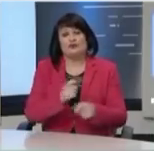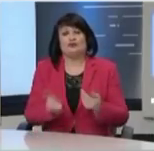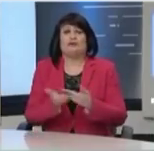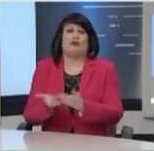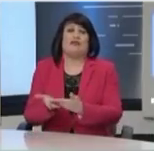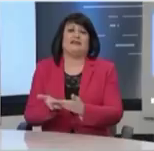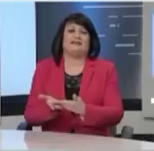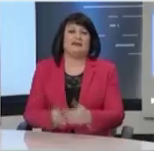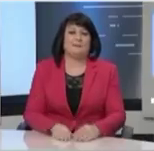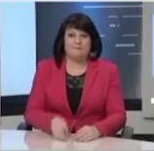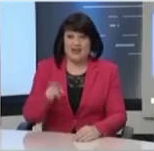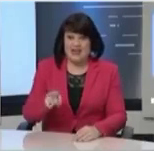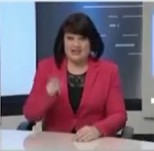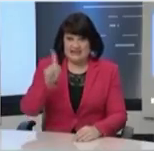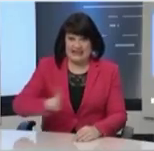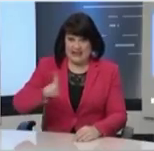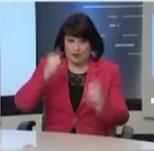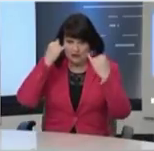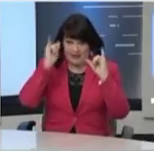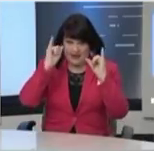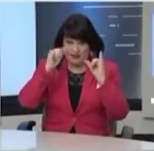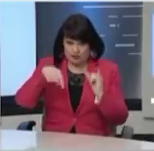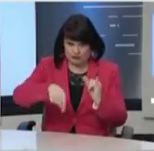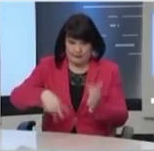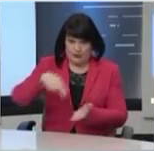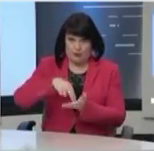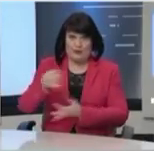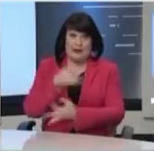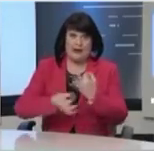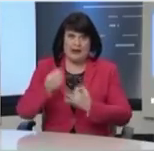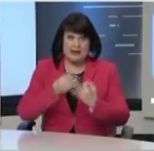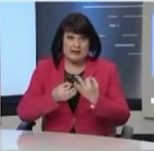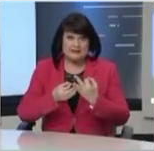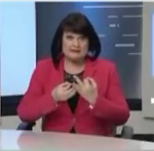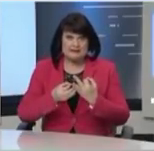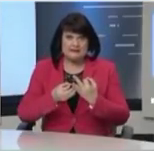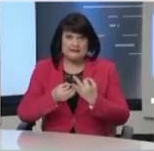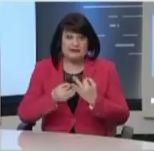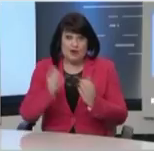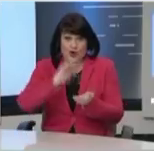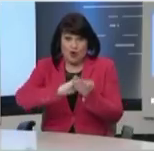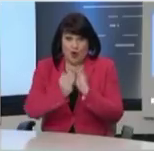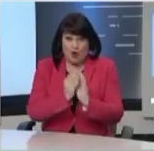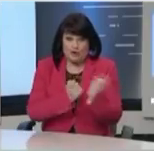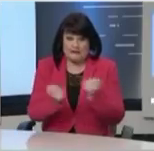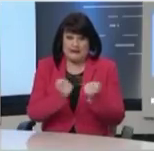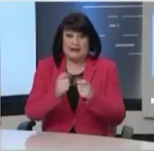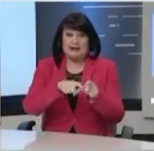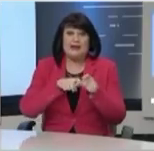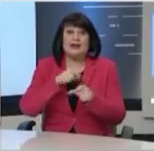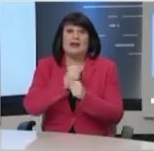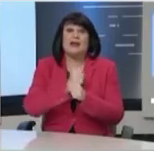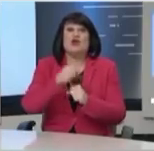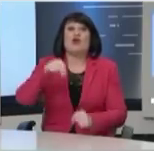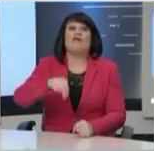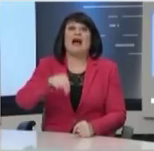Και είχατε και το θράσος να μας λέτε από αυτό εδώ το βήμα ότι στήσαμε και σκευωρία στο θέμα της Νοβάρτης για να